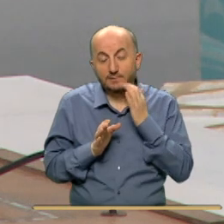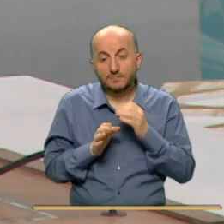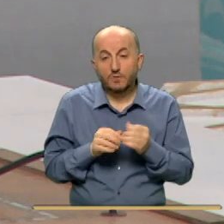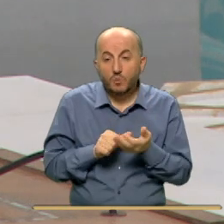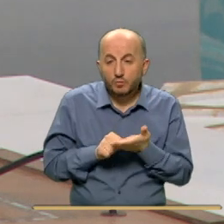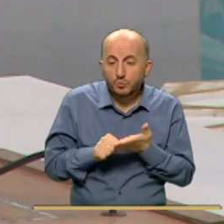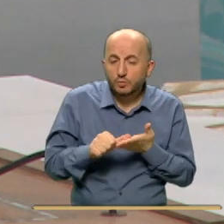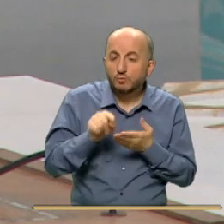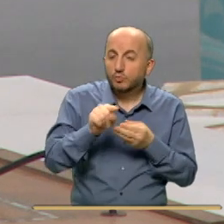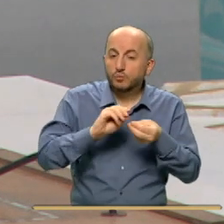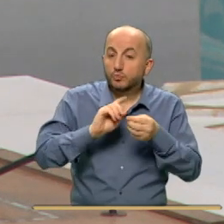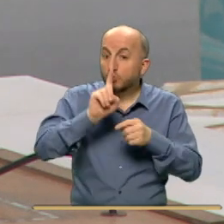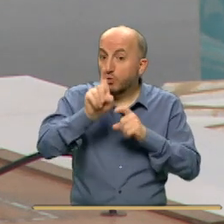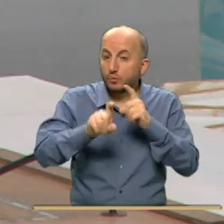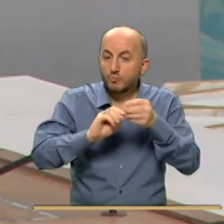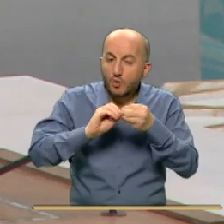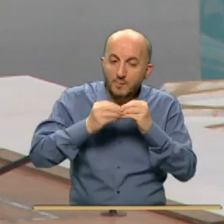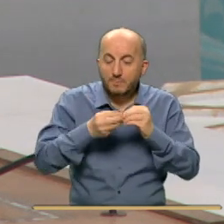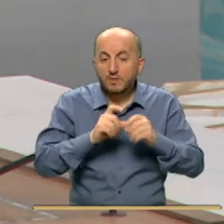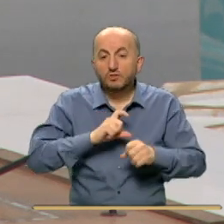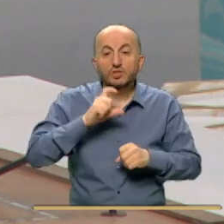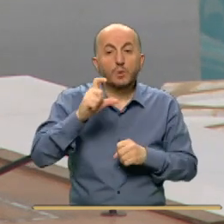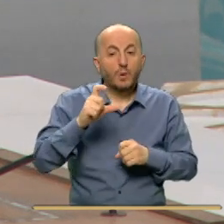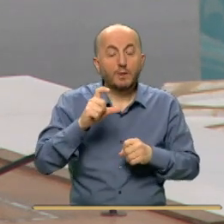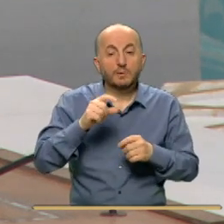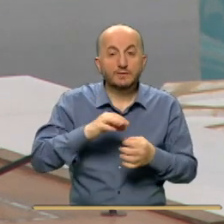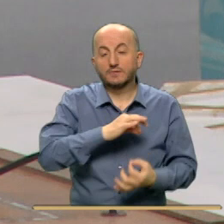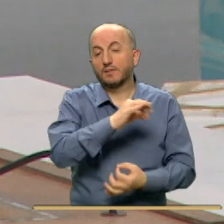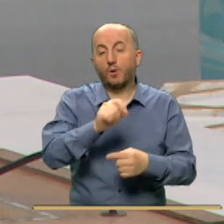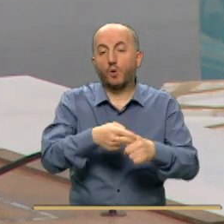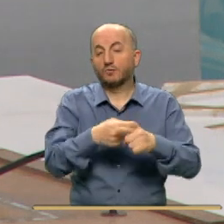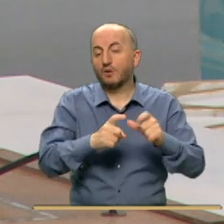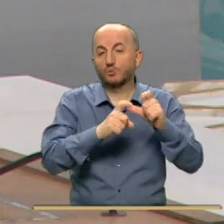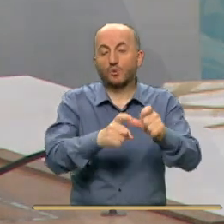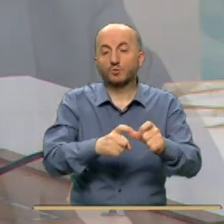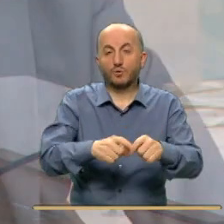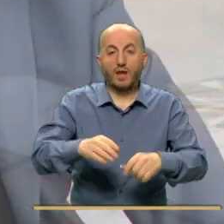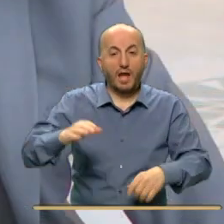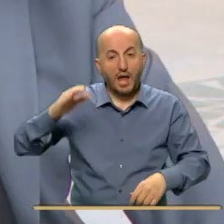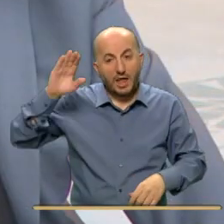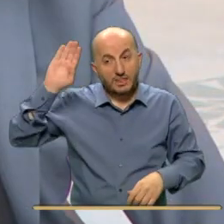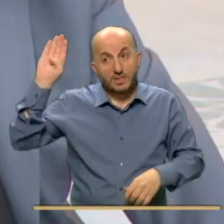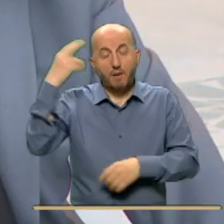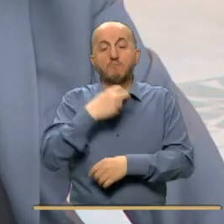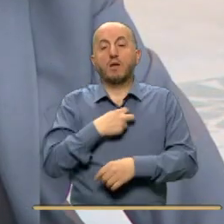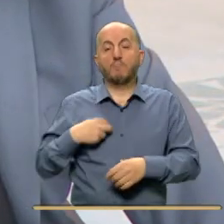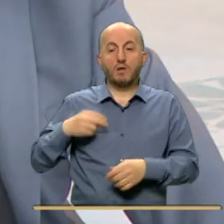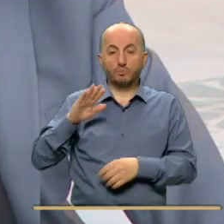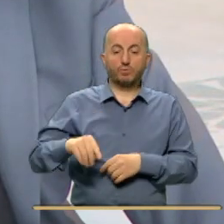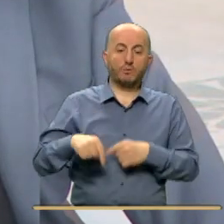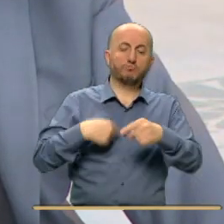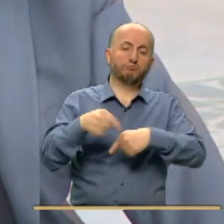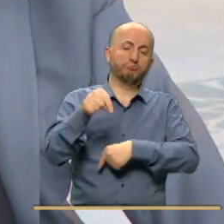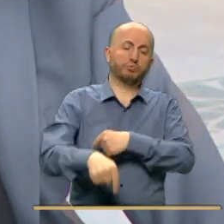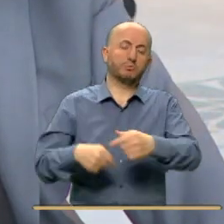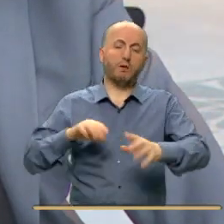Bütün bu soruların cevabını, çünkü bu sorular insanlığın ortak sorusudur. Hazreti Adem'in çocuklarından bugüne, bugünden kıyamet